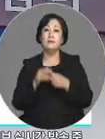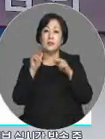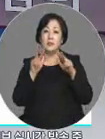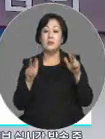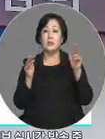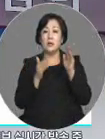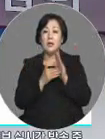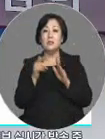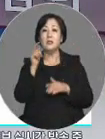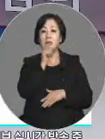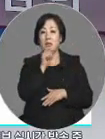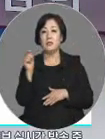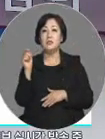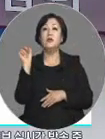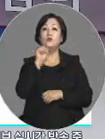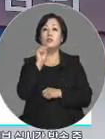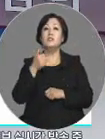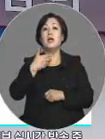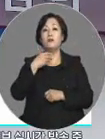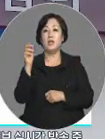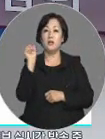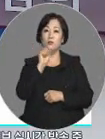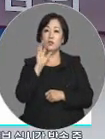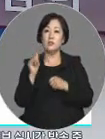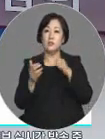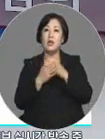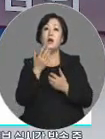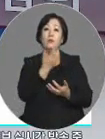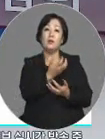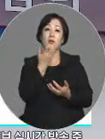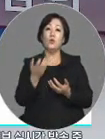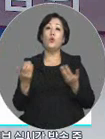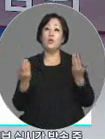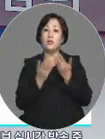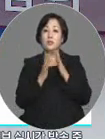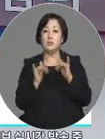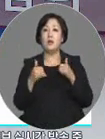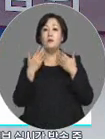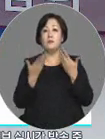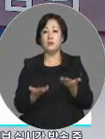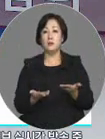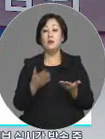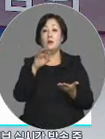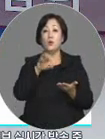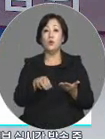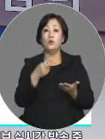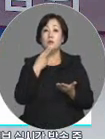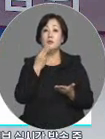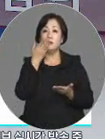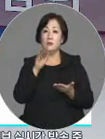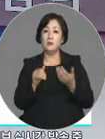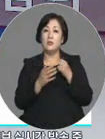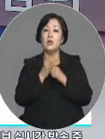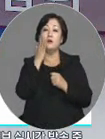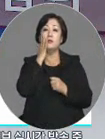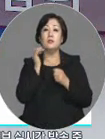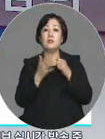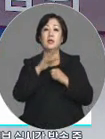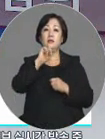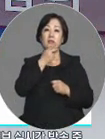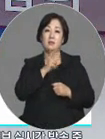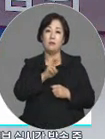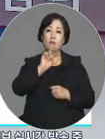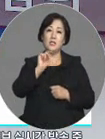지금까지 택시기사와 대리기사를 비롯한 이동노동자들이 쉴 마땅한 공간이 없었는데요. 울산에도